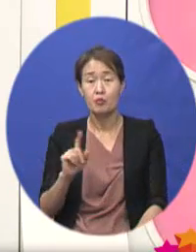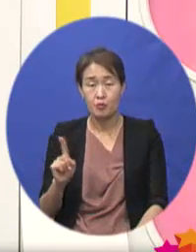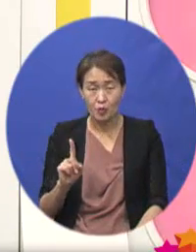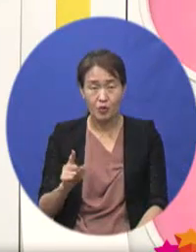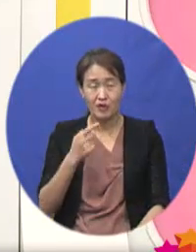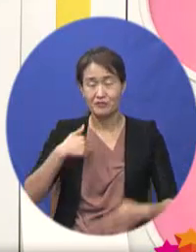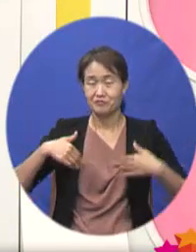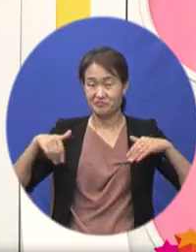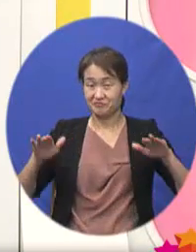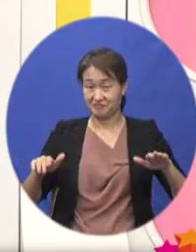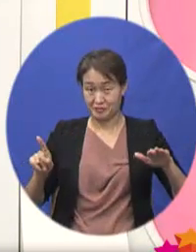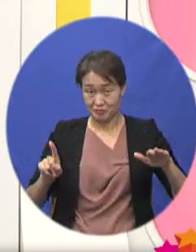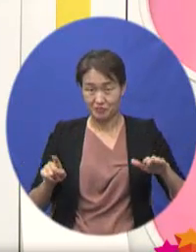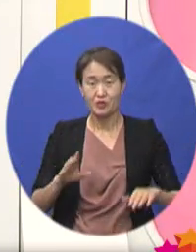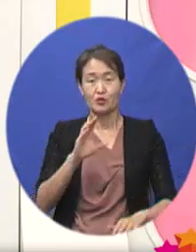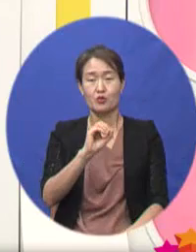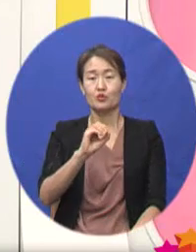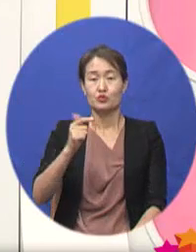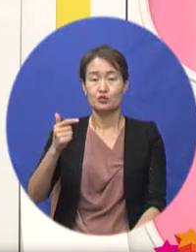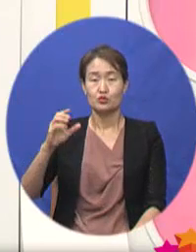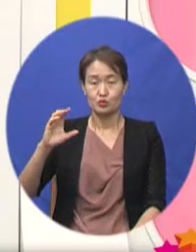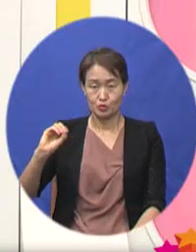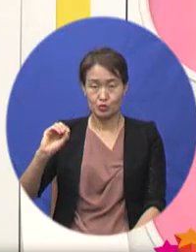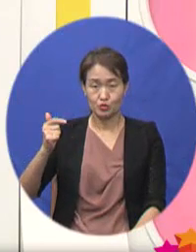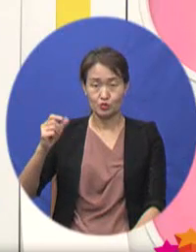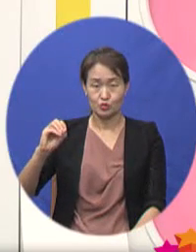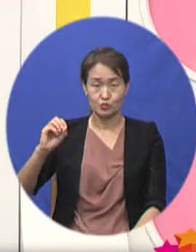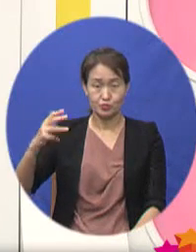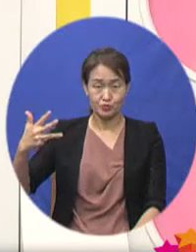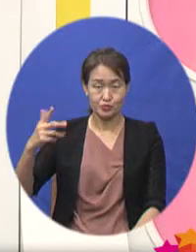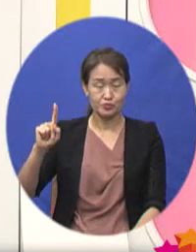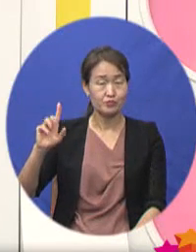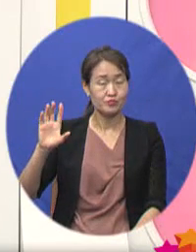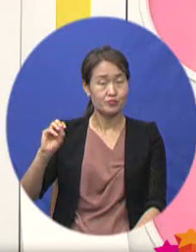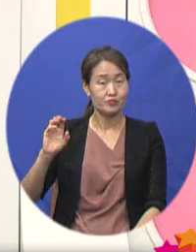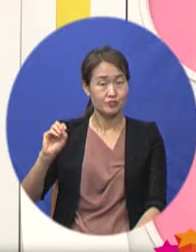바로 천사입니다. 네. 060-608-1004번,